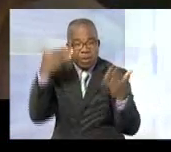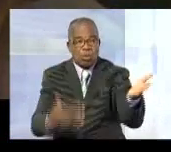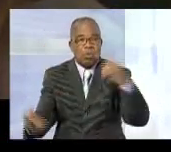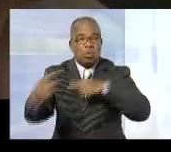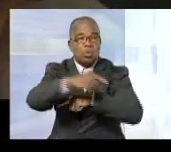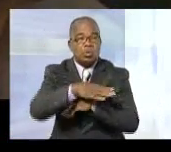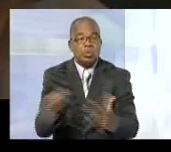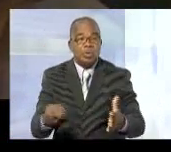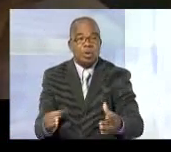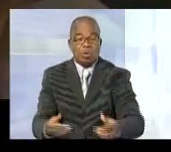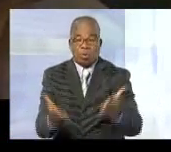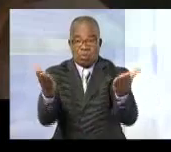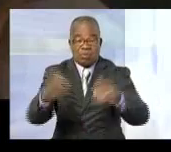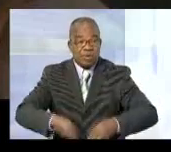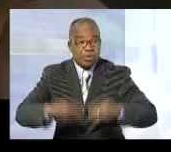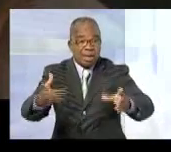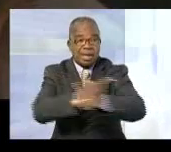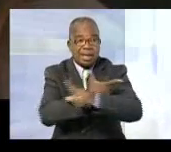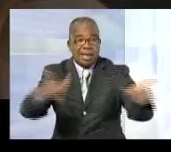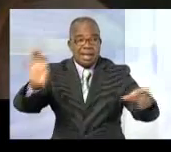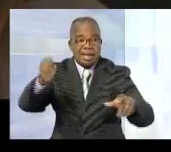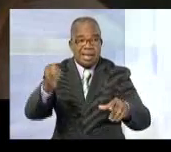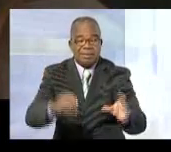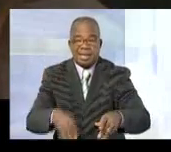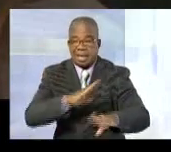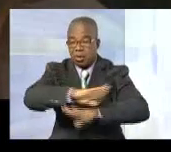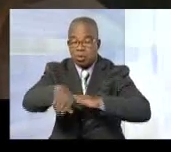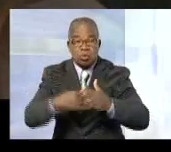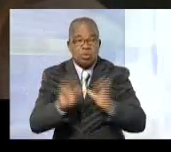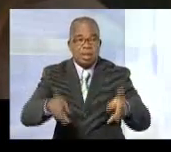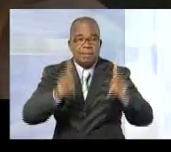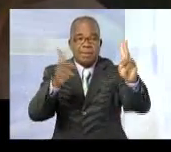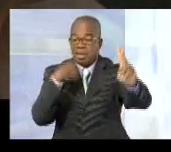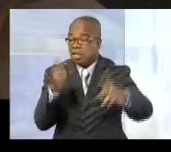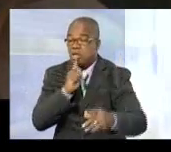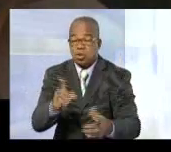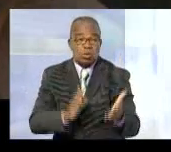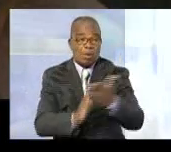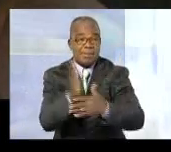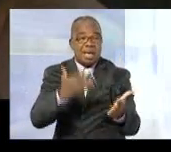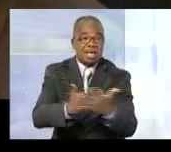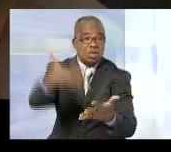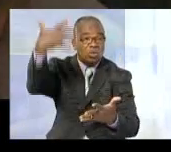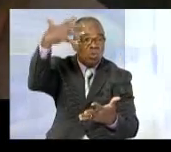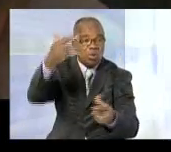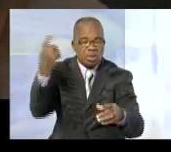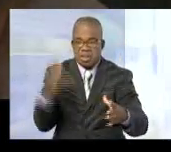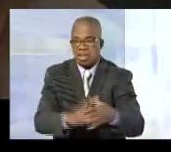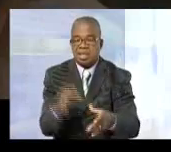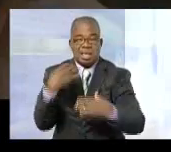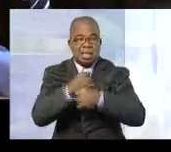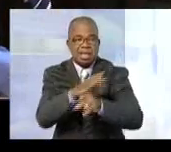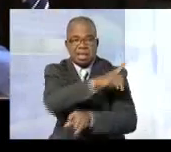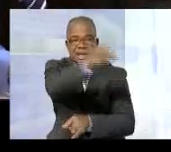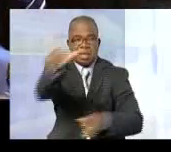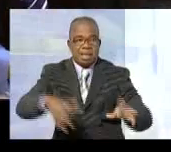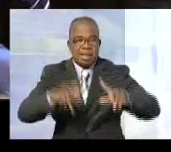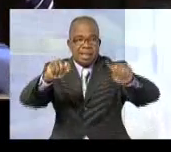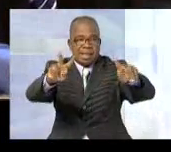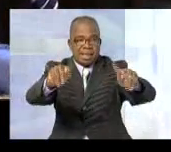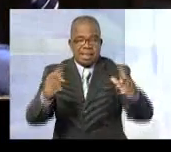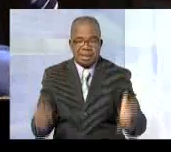réflexion me semblent légitimes. Répondre aux attentes et aspirations des téléspectateurs dans le contexte concurrentiel imminent.